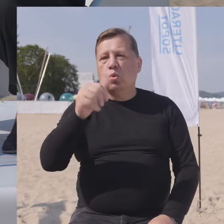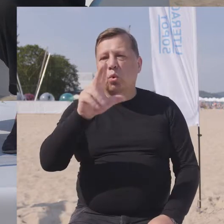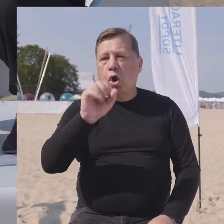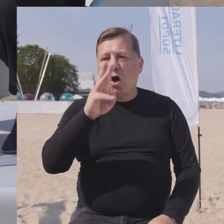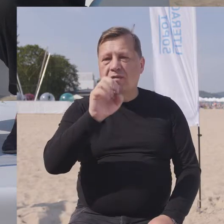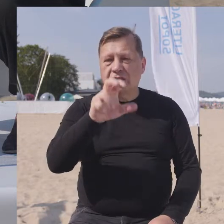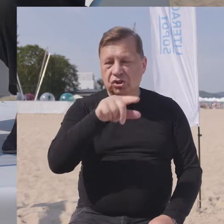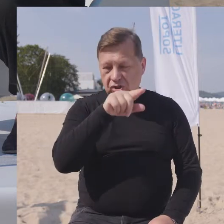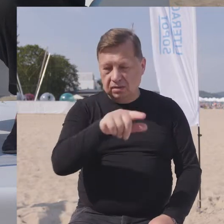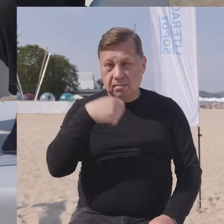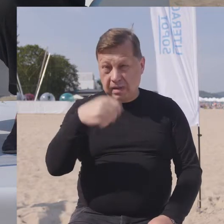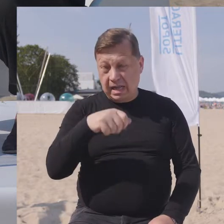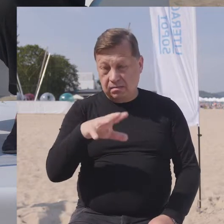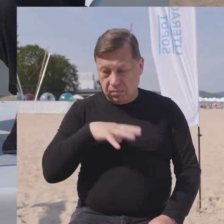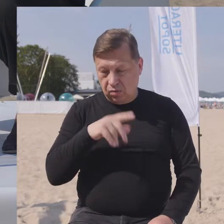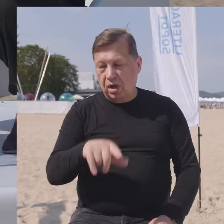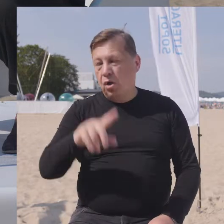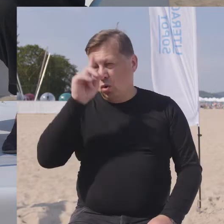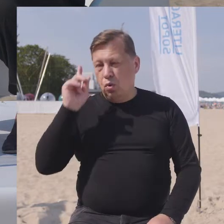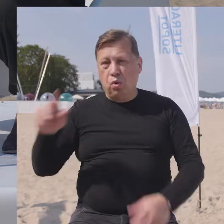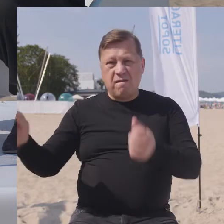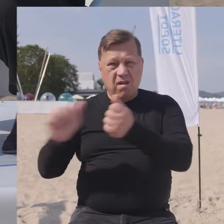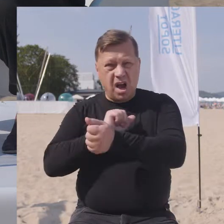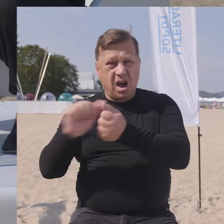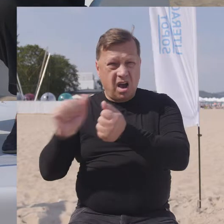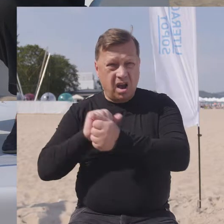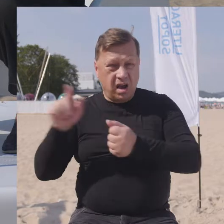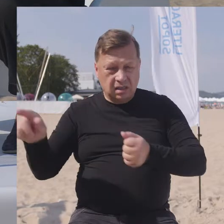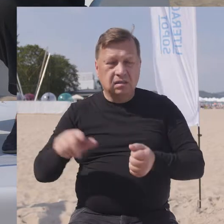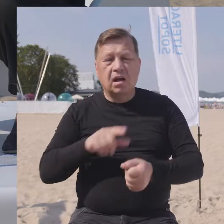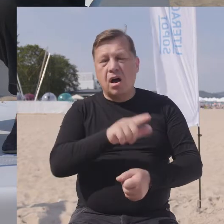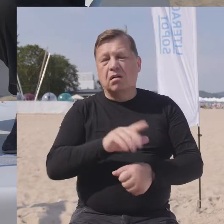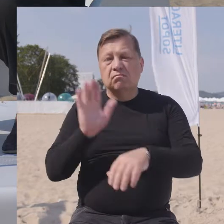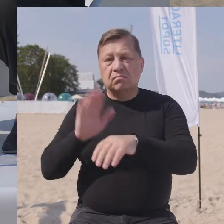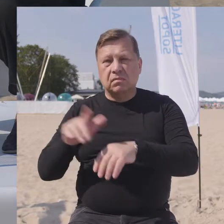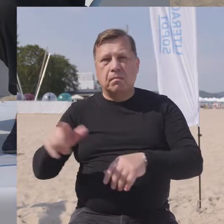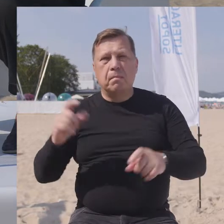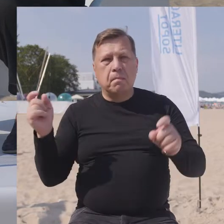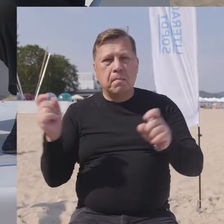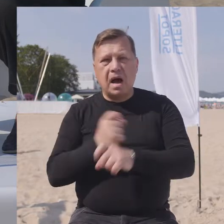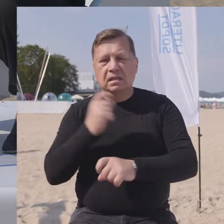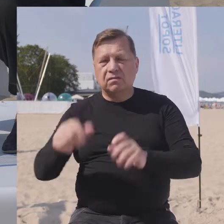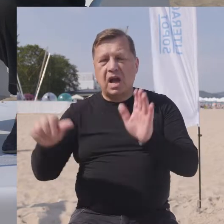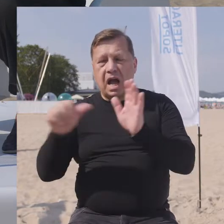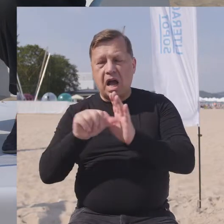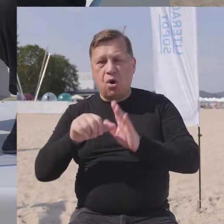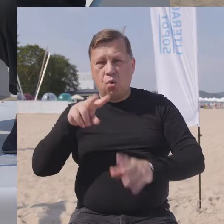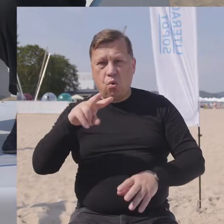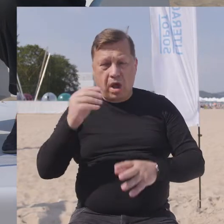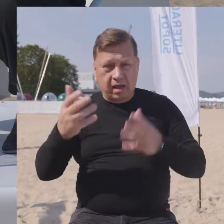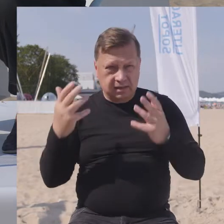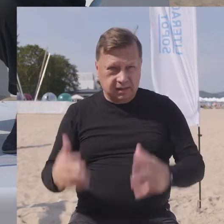ludzi walczących na ulicach o to, żeby Ukraina jednak stała się państwem kandydatem do Unii Europejskiej,